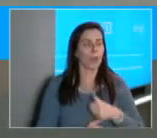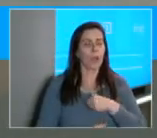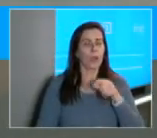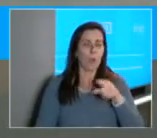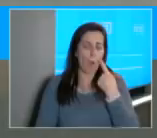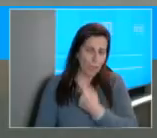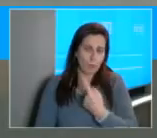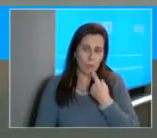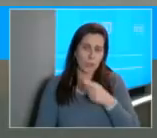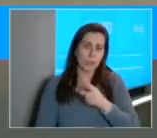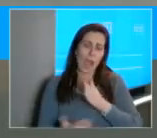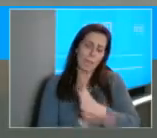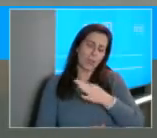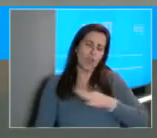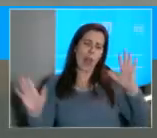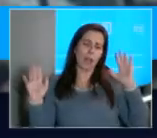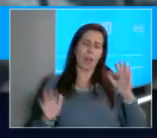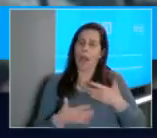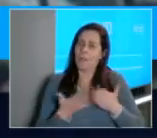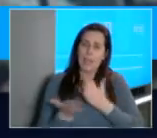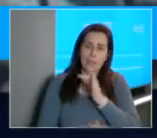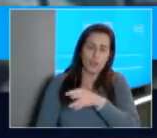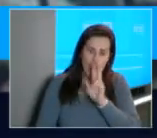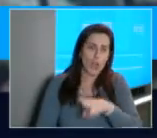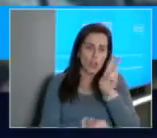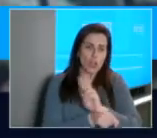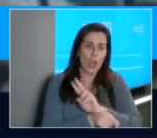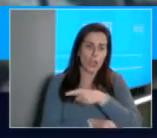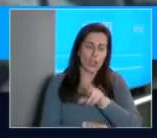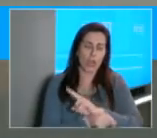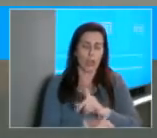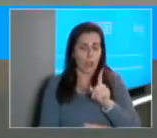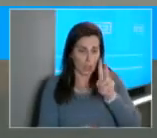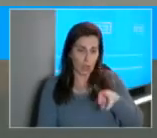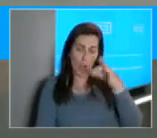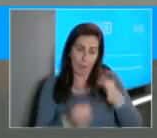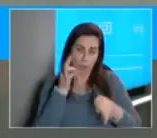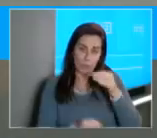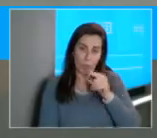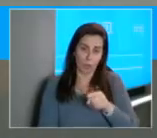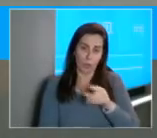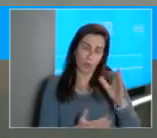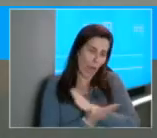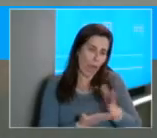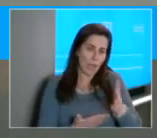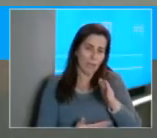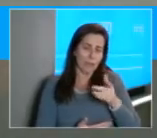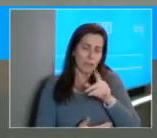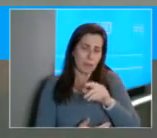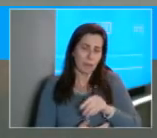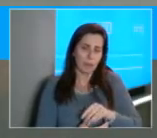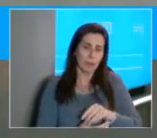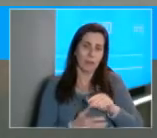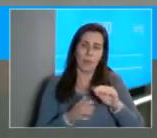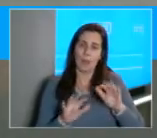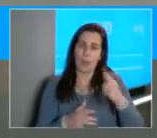הוא בעצמו אומר זאת האמת שלו. אבל אין אמת שלו, יש שקר ויש אמת. יש בית משפט שהוא יהיה הערכאה האחרונה.